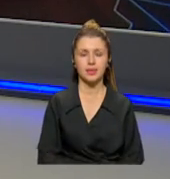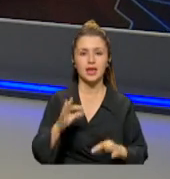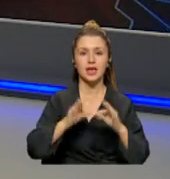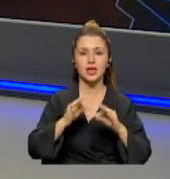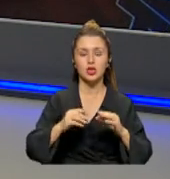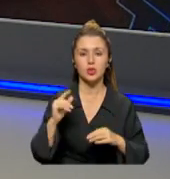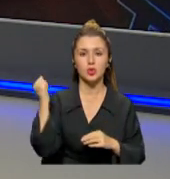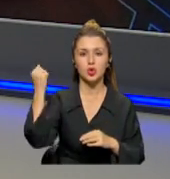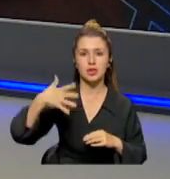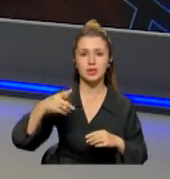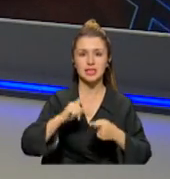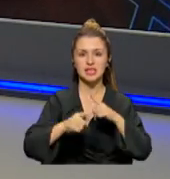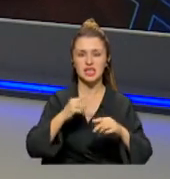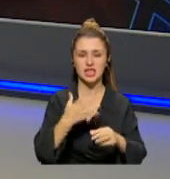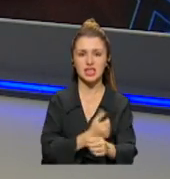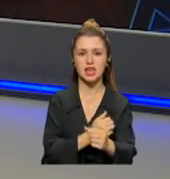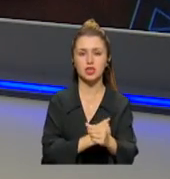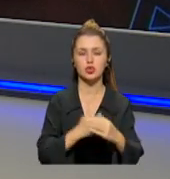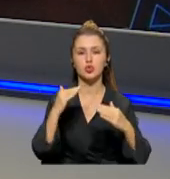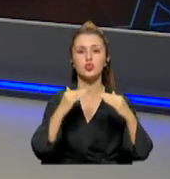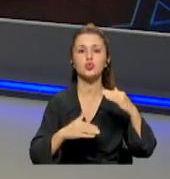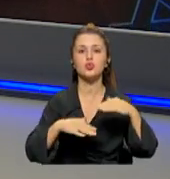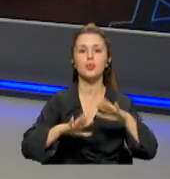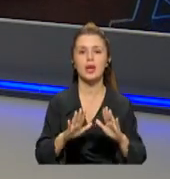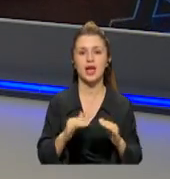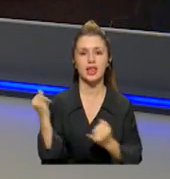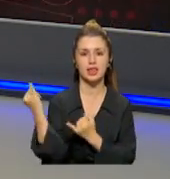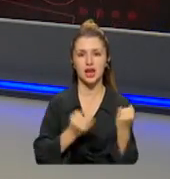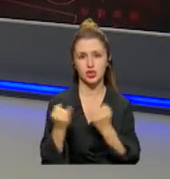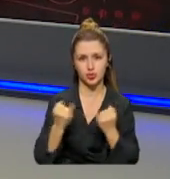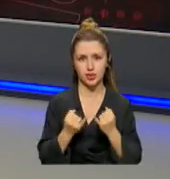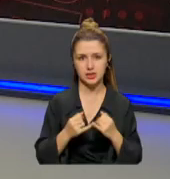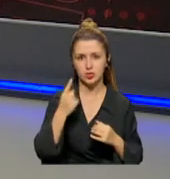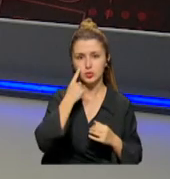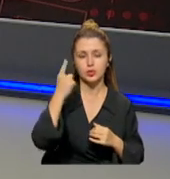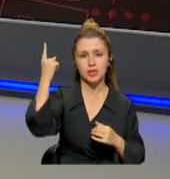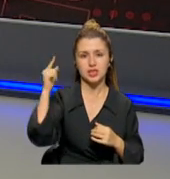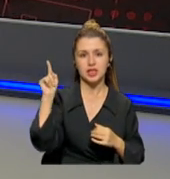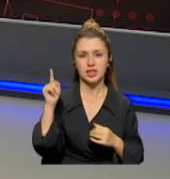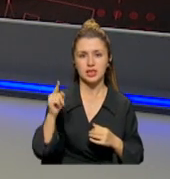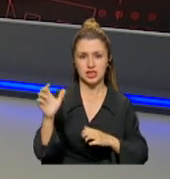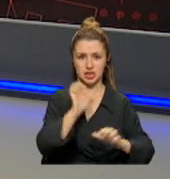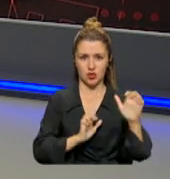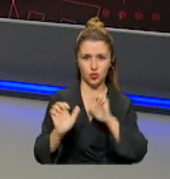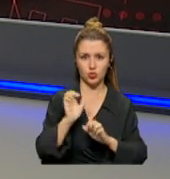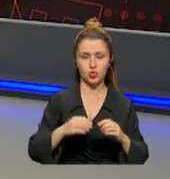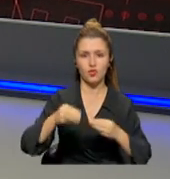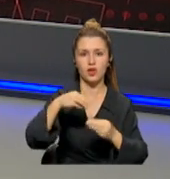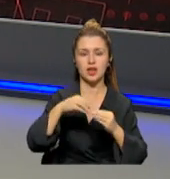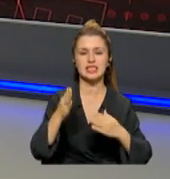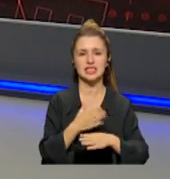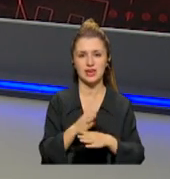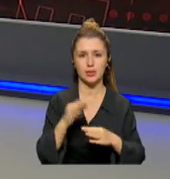ekonomi yönetiminde siyasetin tansiyonu hiç düşmeyen tartışması, Cumhurbaşkanı Erdoğan'ın savunduğu faiz